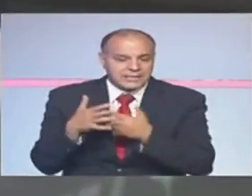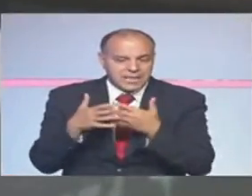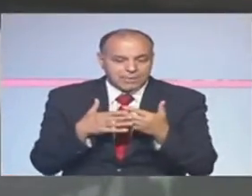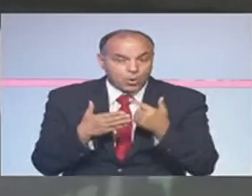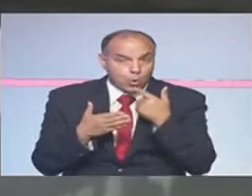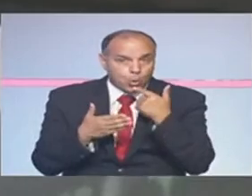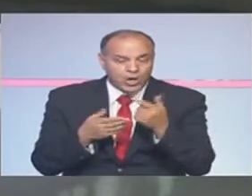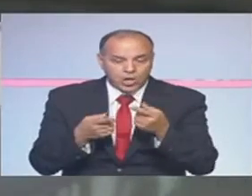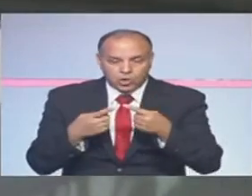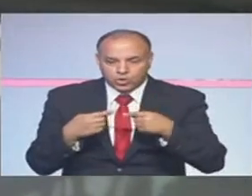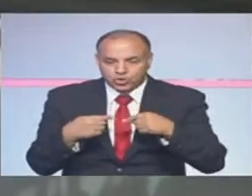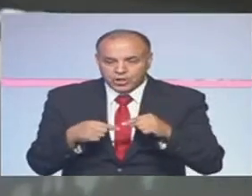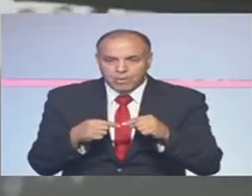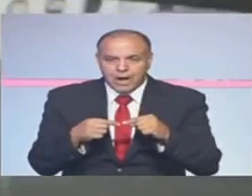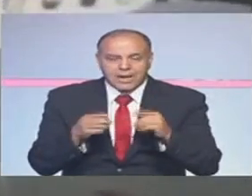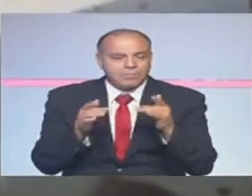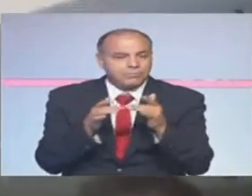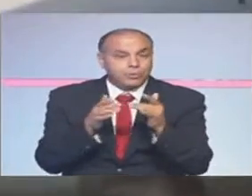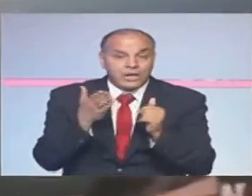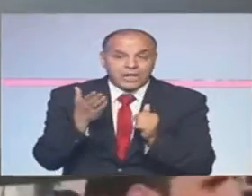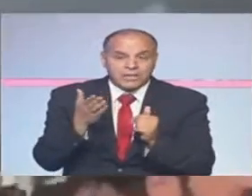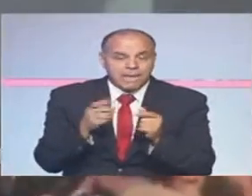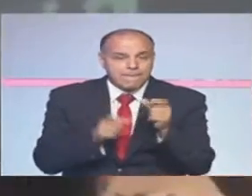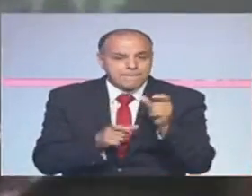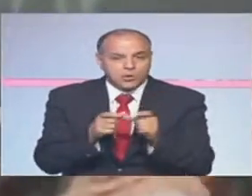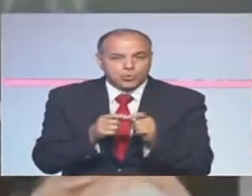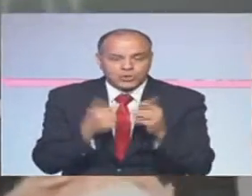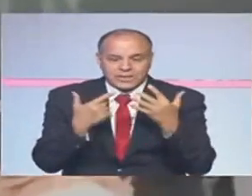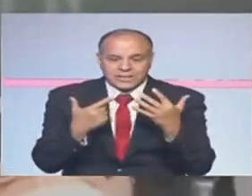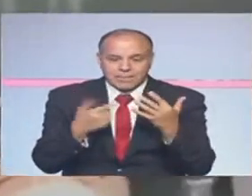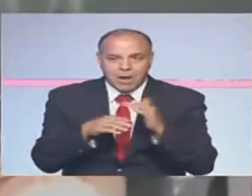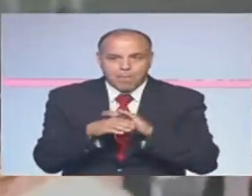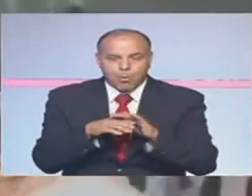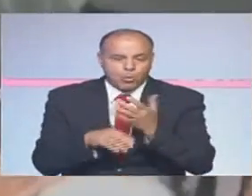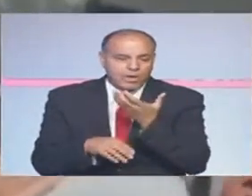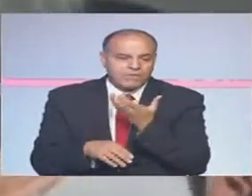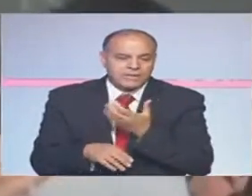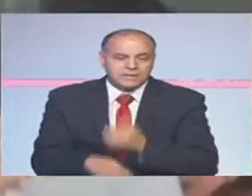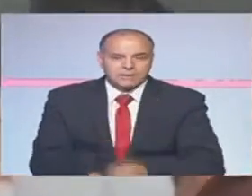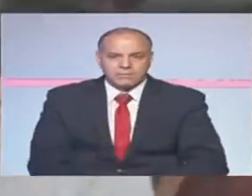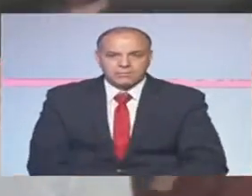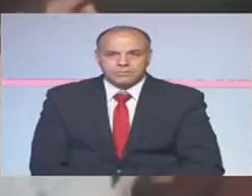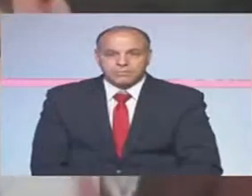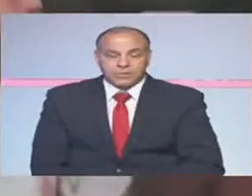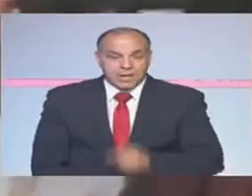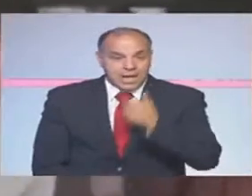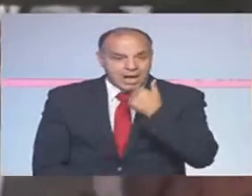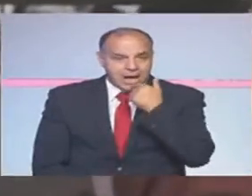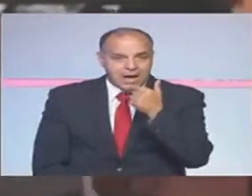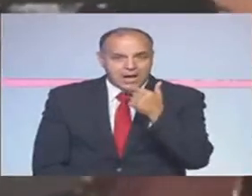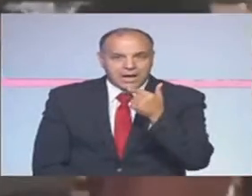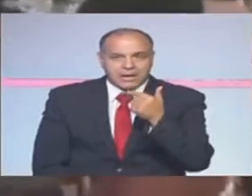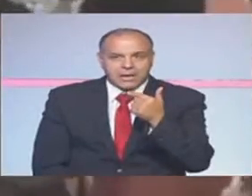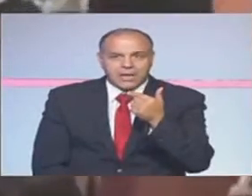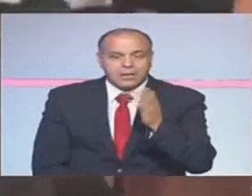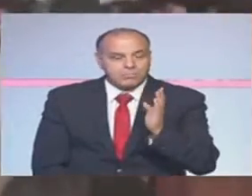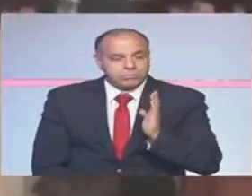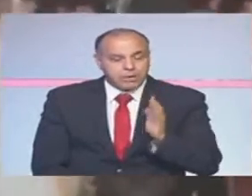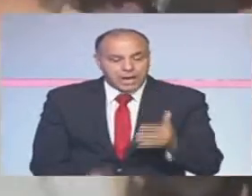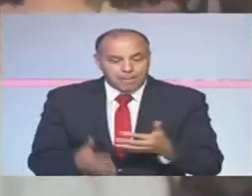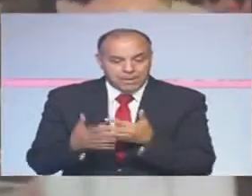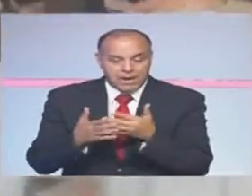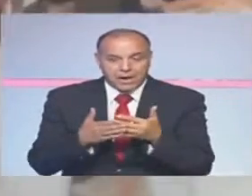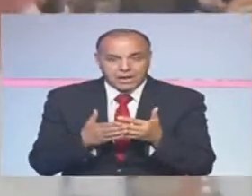بعقد اجتماع افتراضي ل مجموعه السبع بشان افغانستان في الاثناء اعلنت القوات الجويه الامريكيه